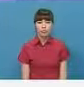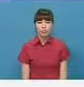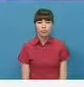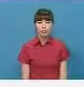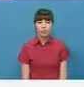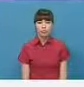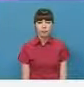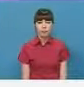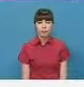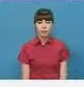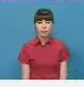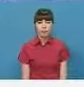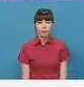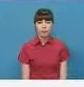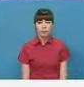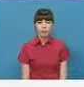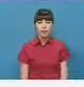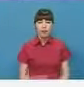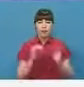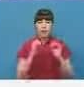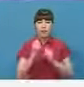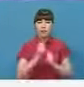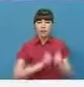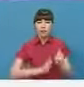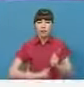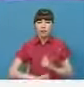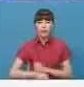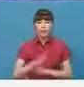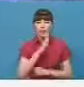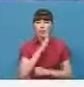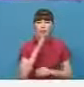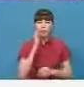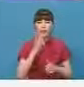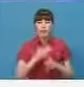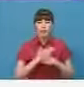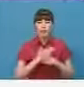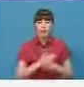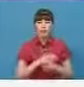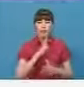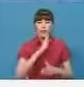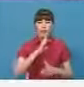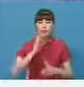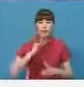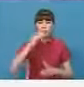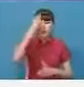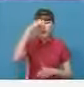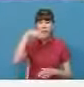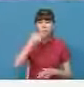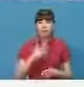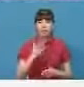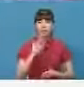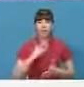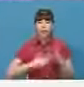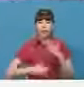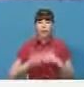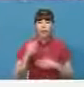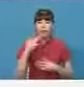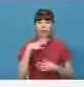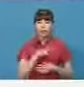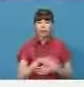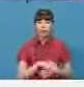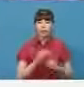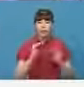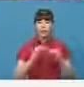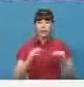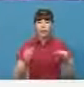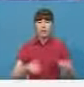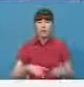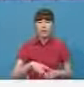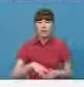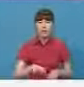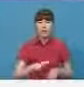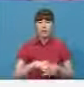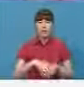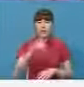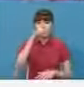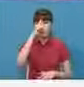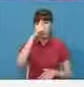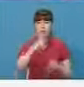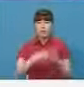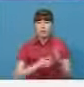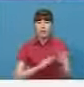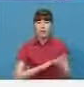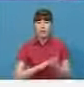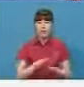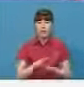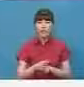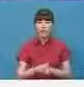Баласы бәйгеге шапса, тақымын қысатын атана. Осы кісілердің қуанышында шек жоқ. Перзенттері ел үмітін ақтады. Болгария